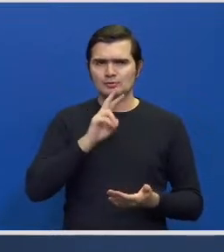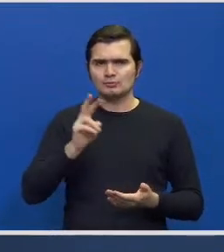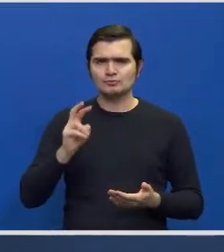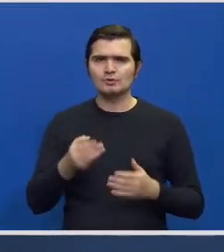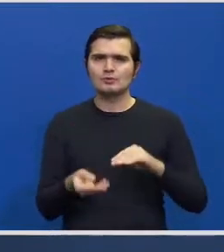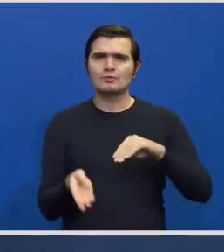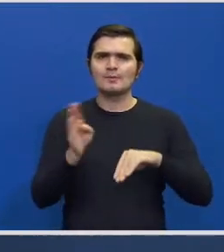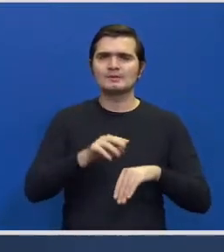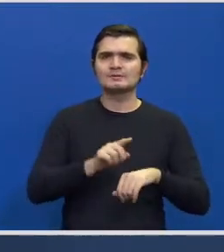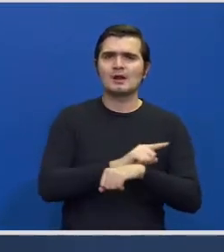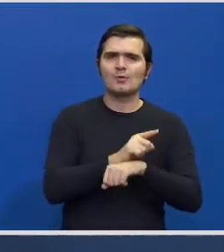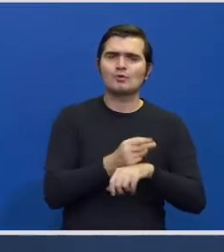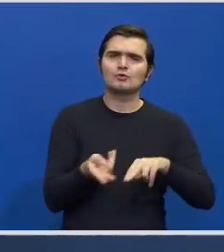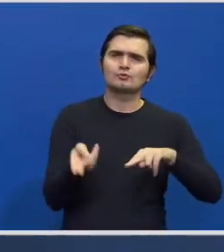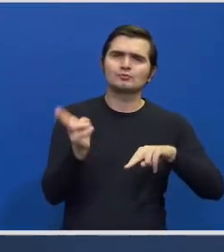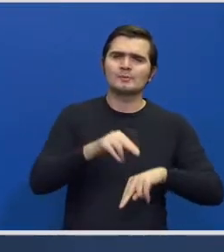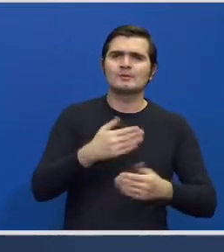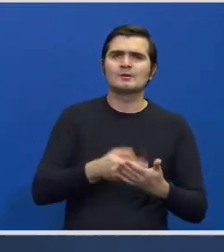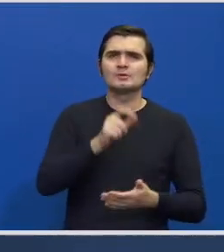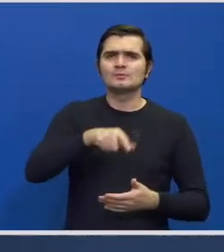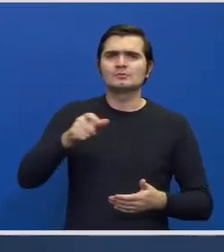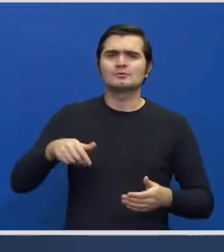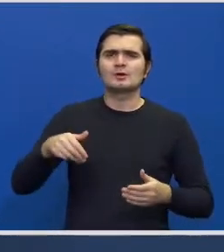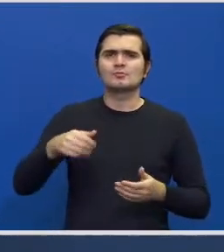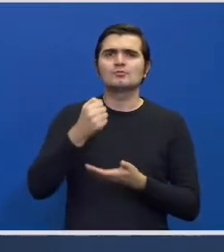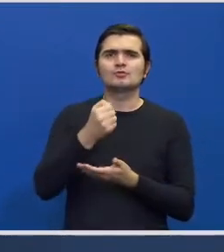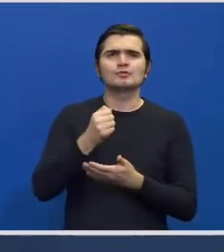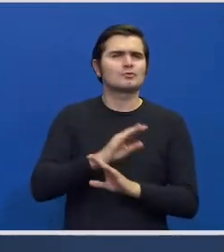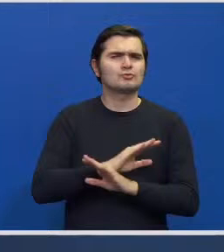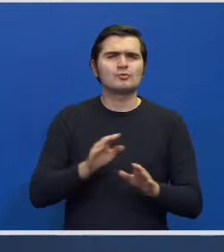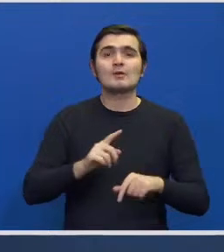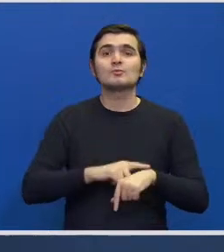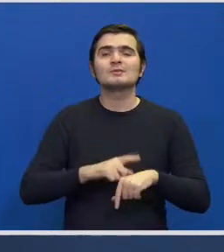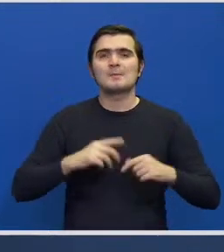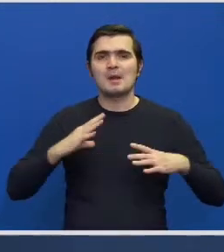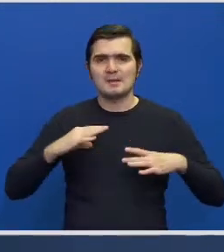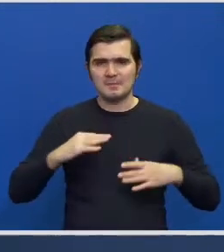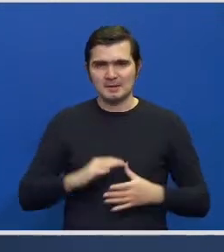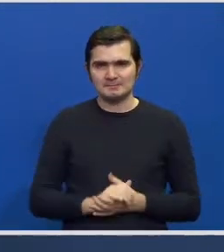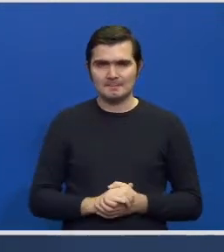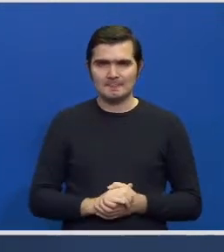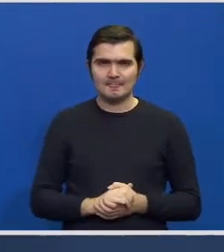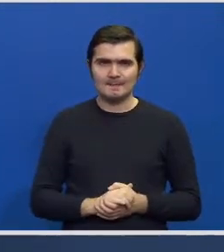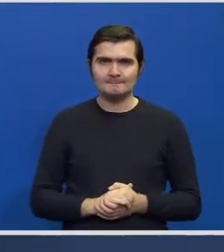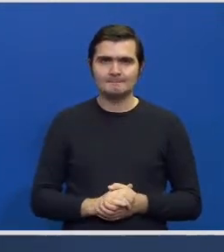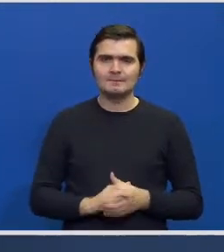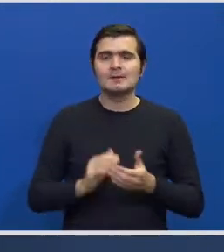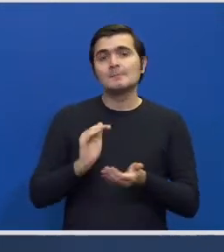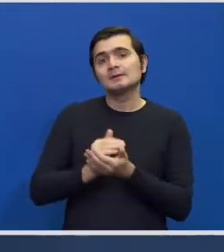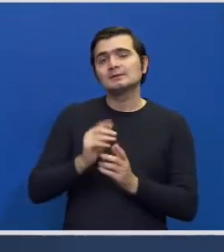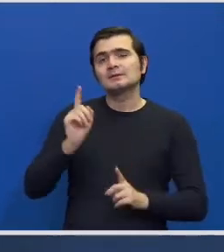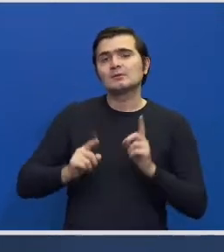2022. Compensarea orelor suplimentare pentru personalul bugetar numai cu timp liber corespunzător.